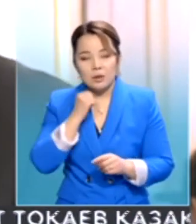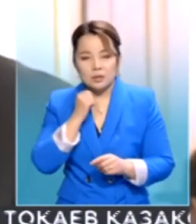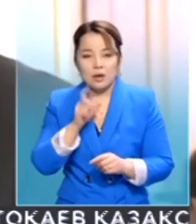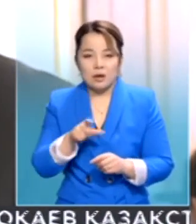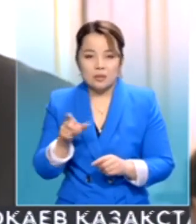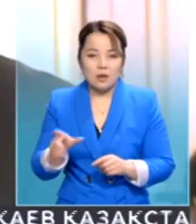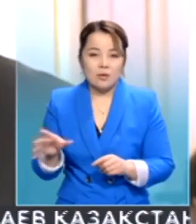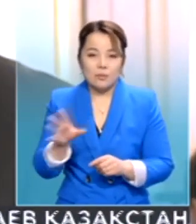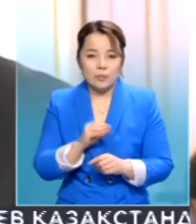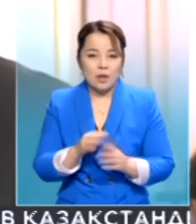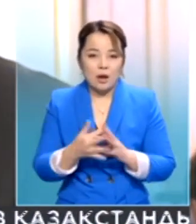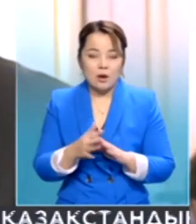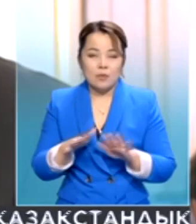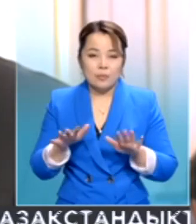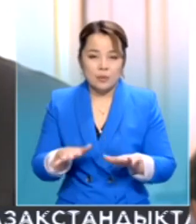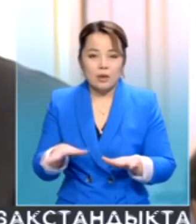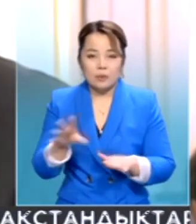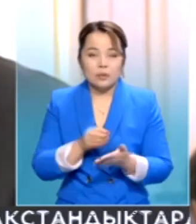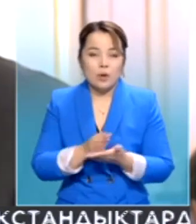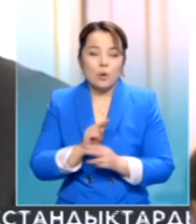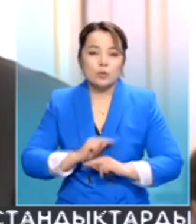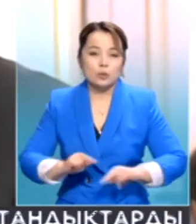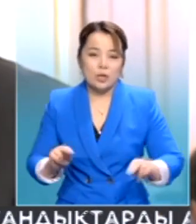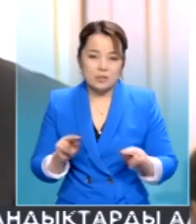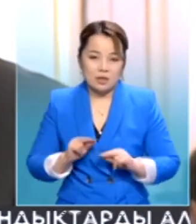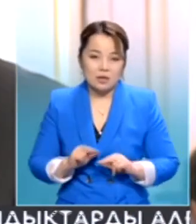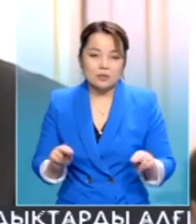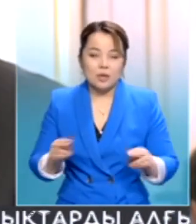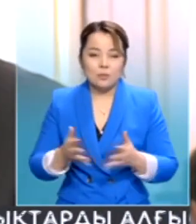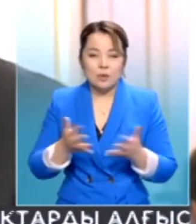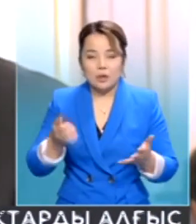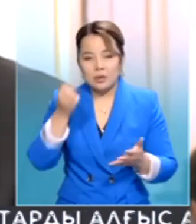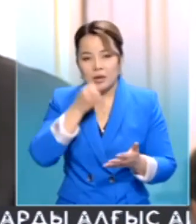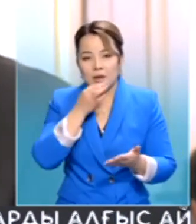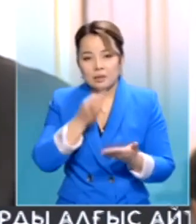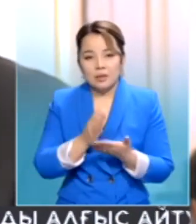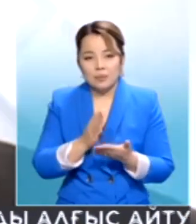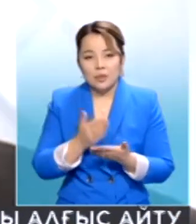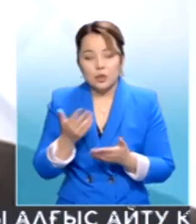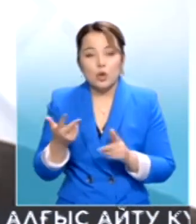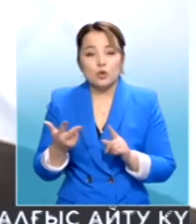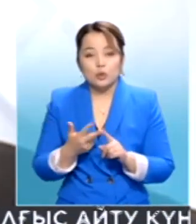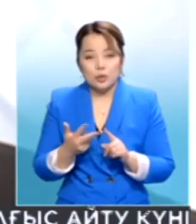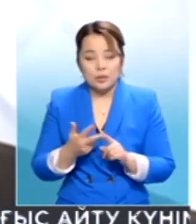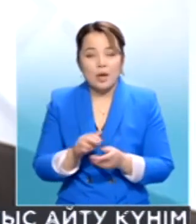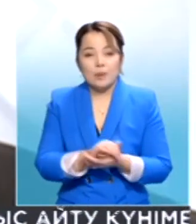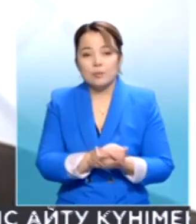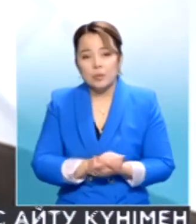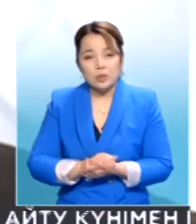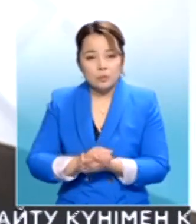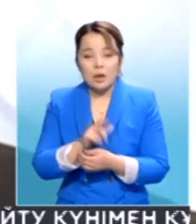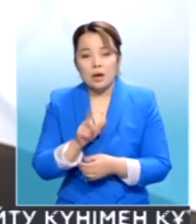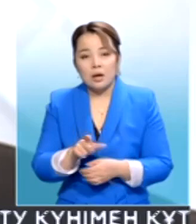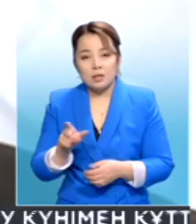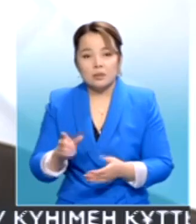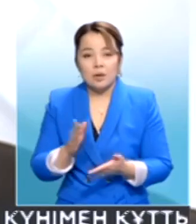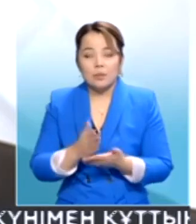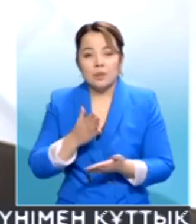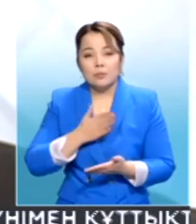ақсақалдарына, ұстаздарыма алғысымды айтамын. Üçüncü bebişlik kalıp biz. Sonuctan